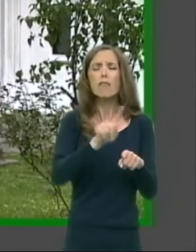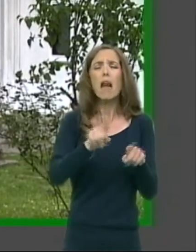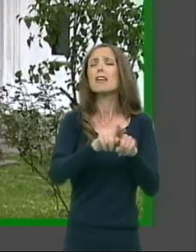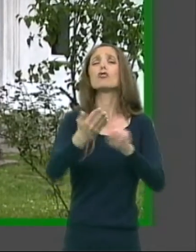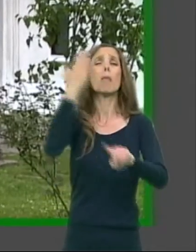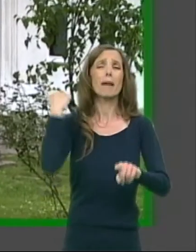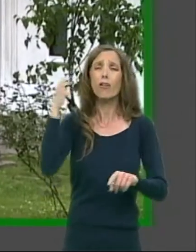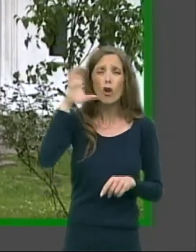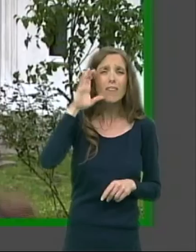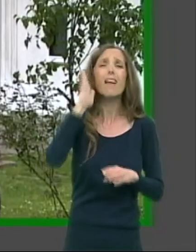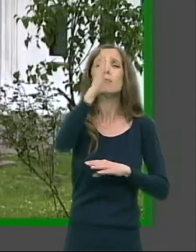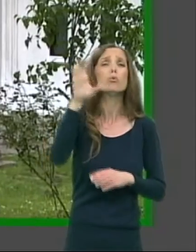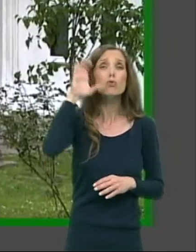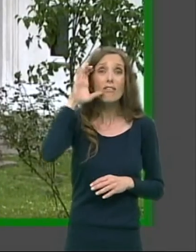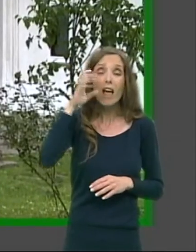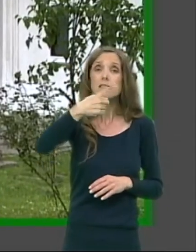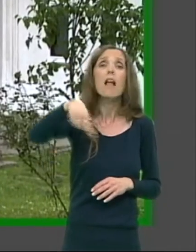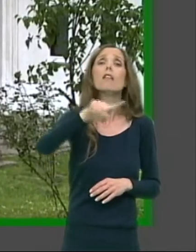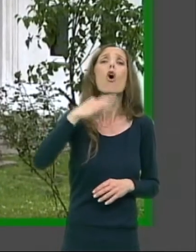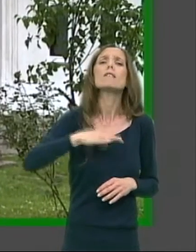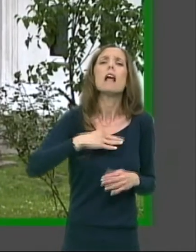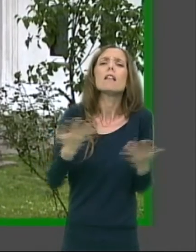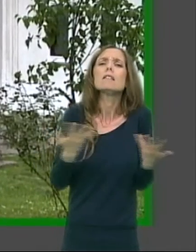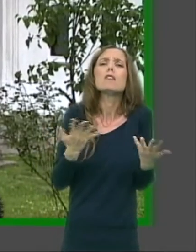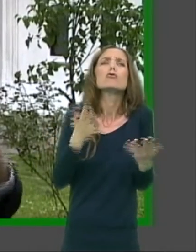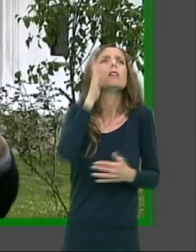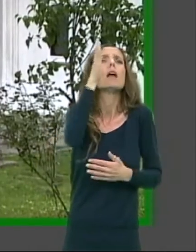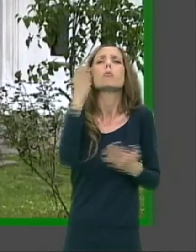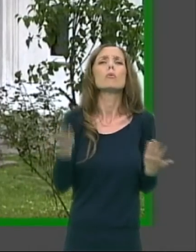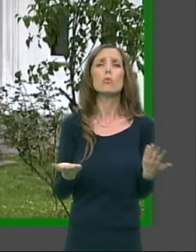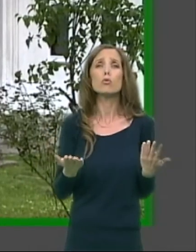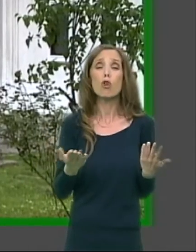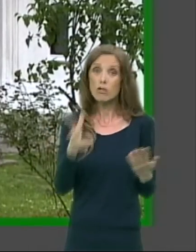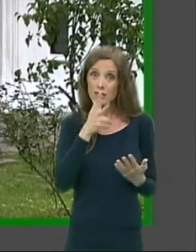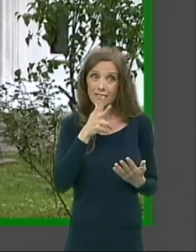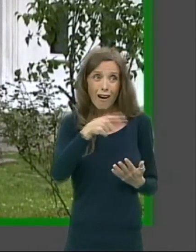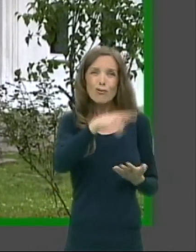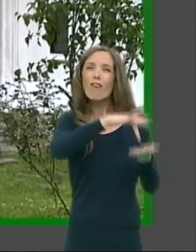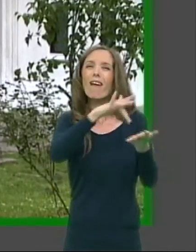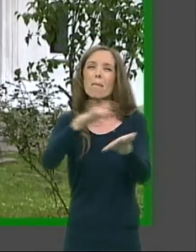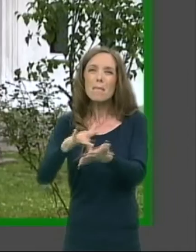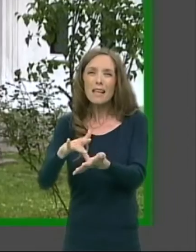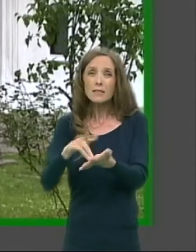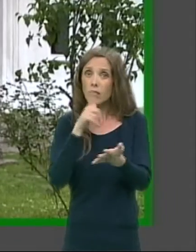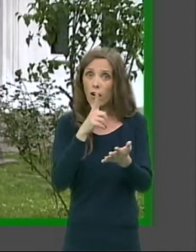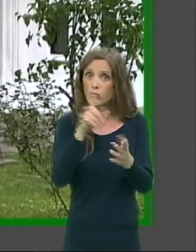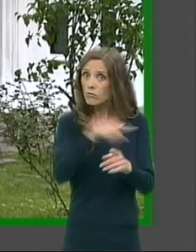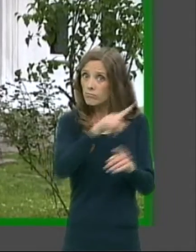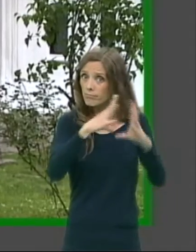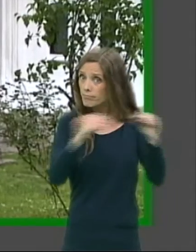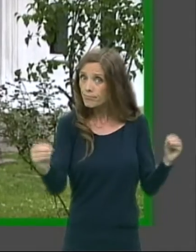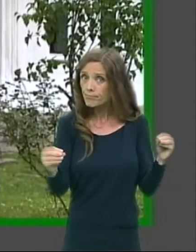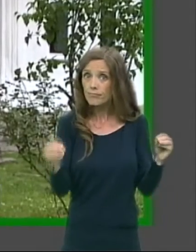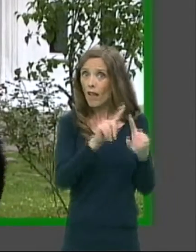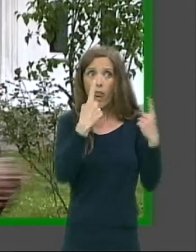prethodne i buduće vlasti, da li je njihov zadatak u budućnosti da ove sredine ukinu, da ne postoje